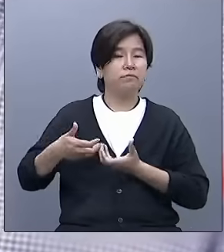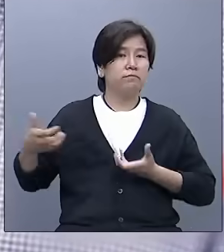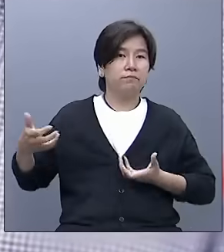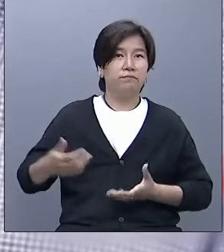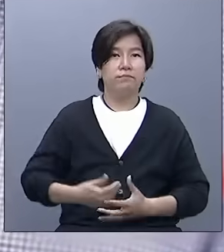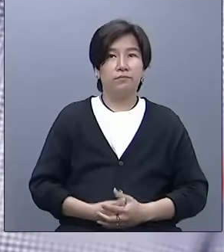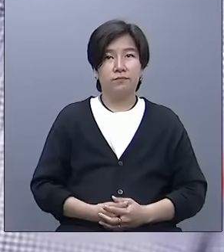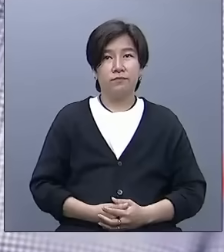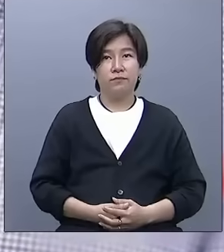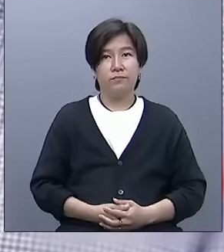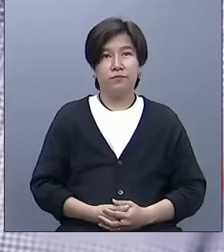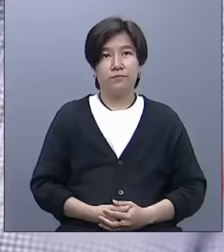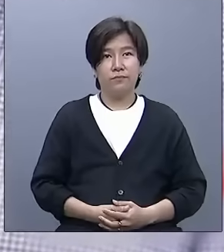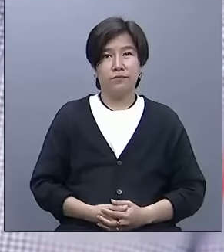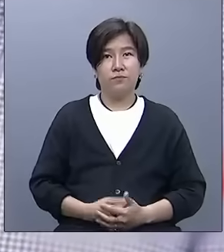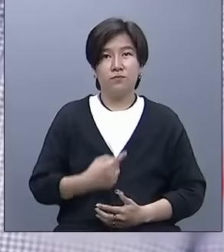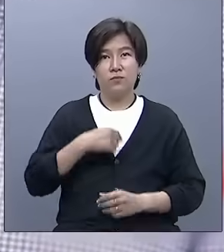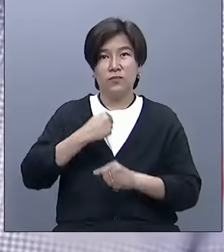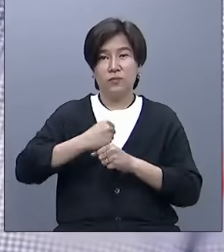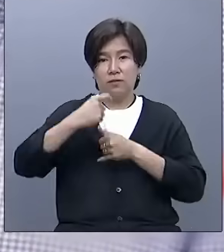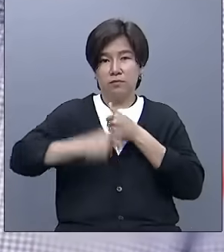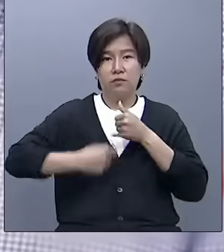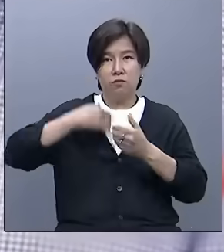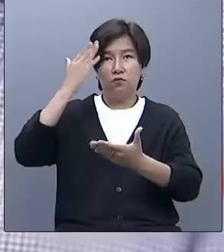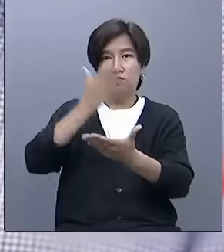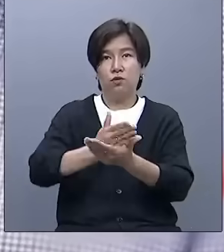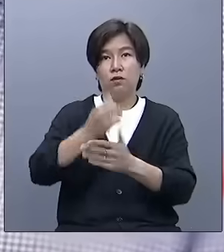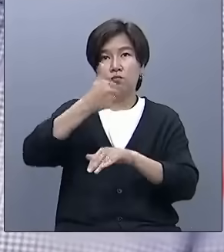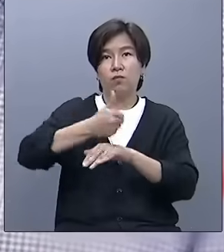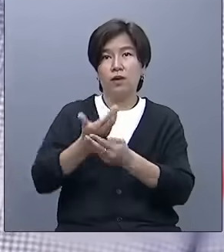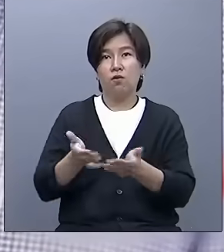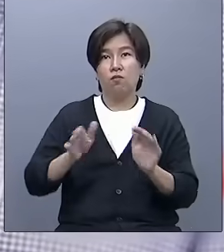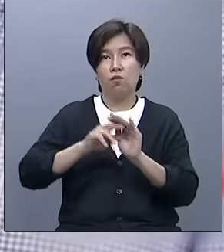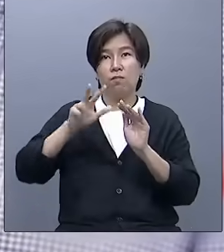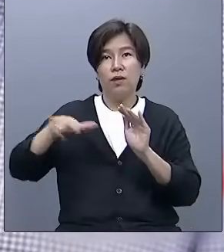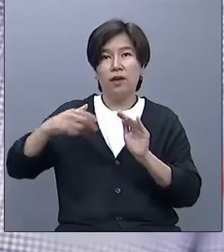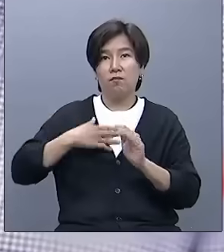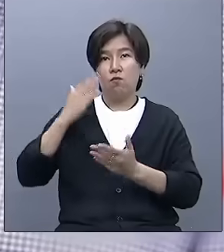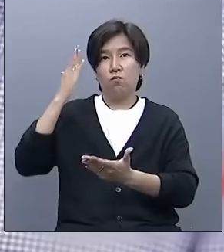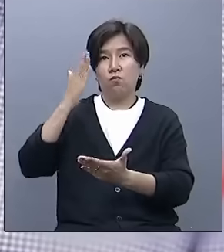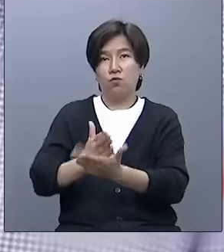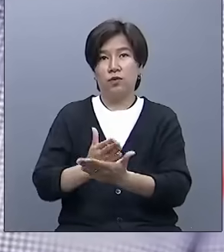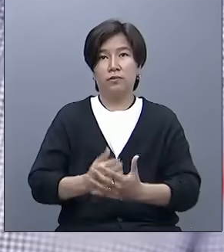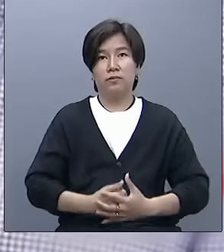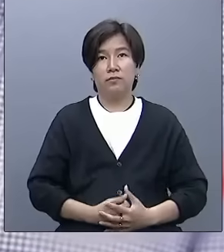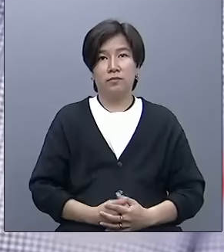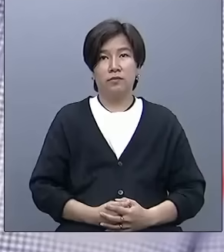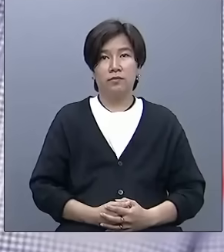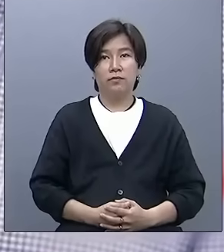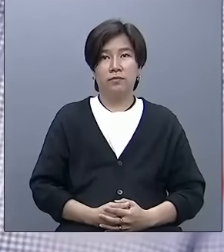การตัดสินใจยุติบทบาทผู้อำนวยการครอบครัวเพื่อไทยสำหรับผมเนี่ยมันก็